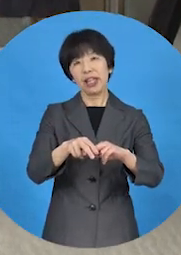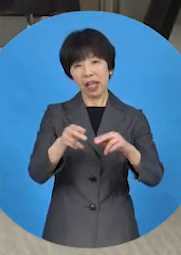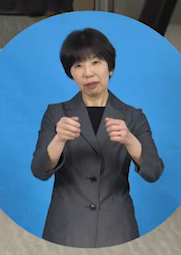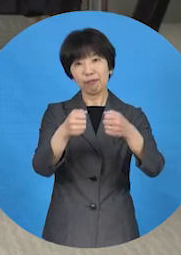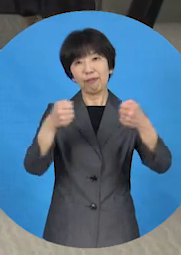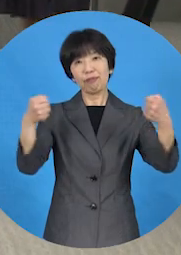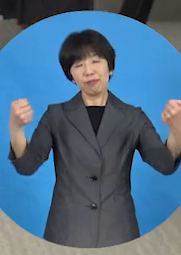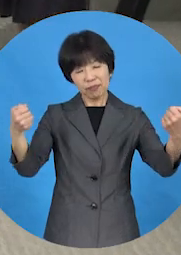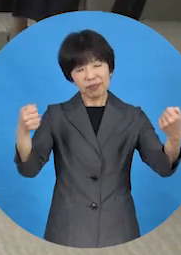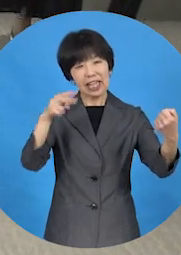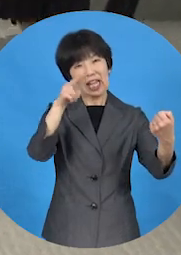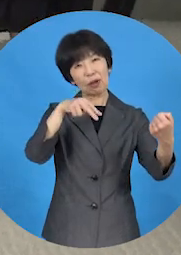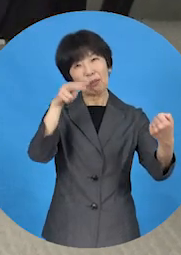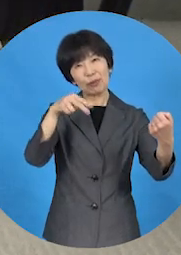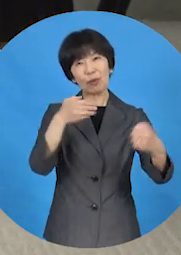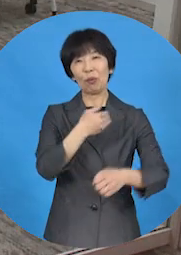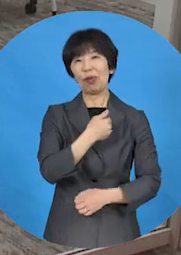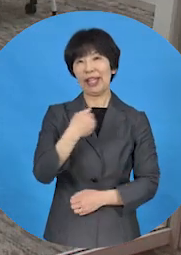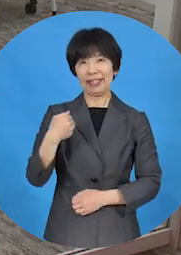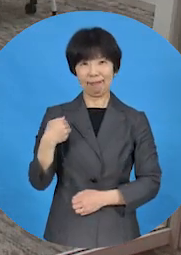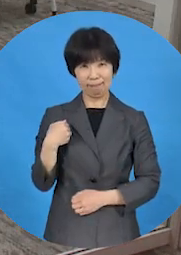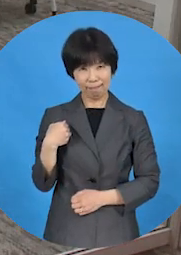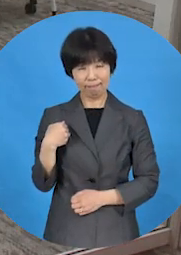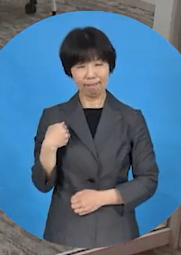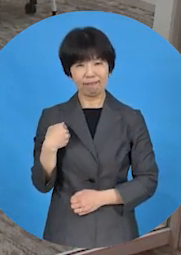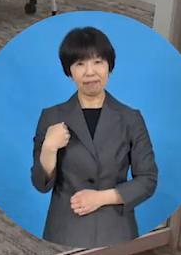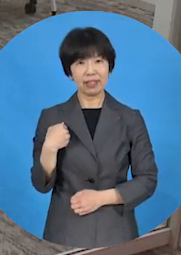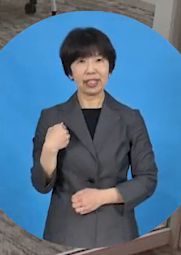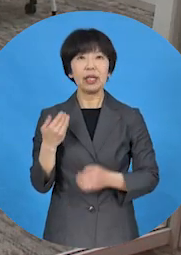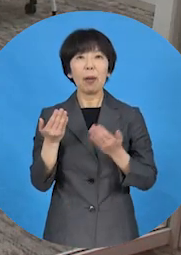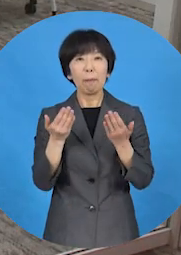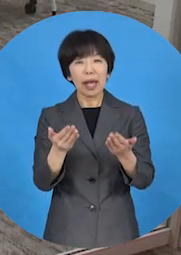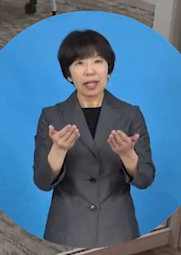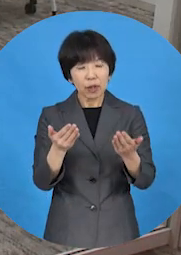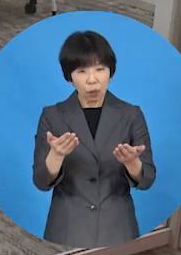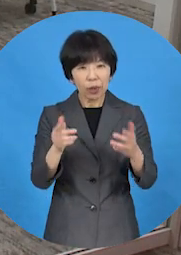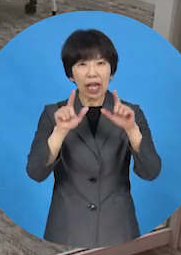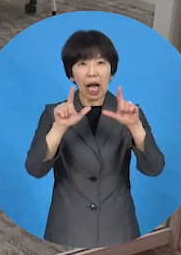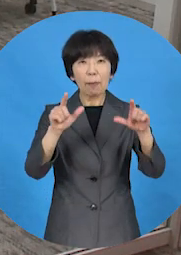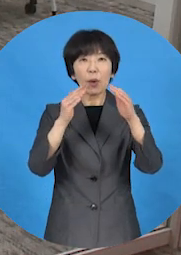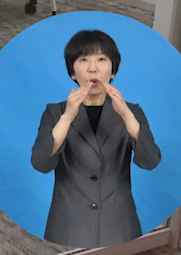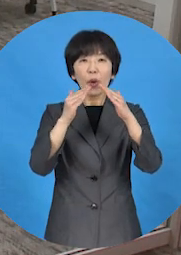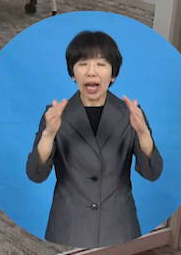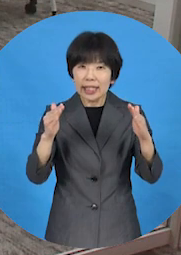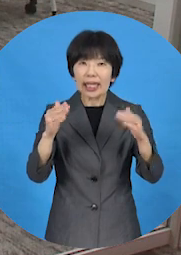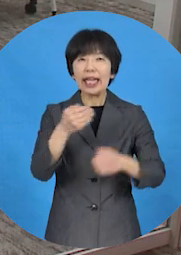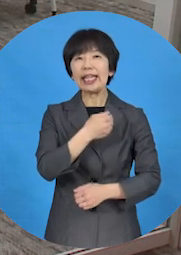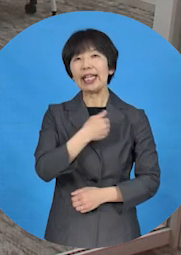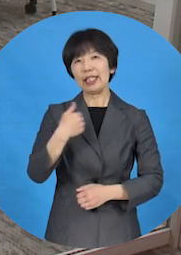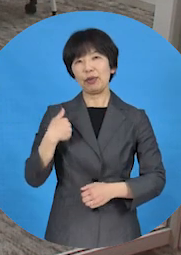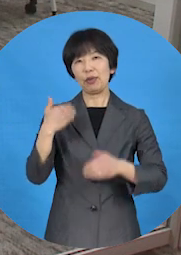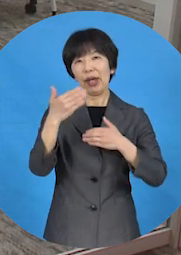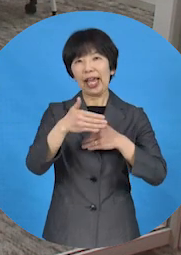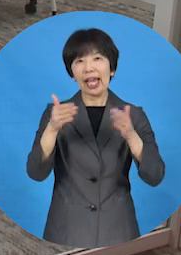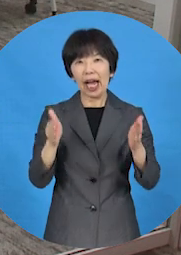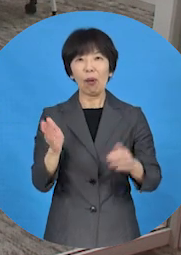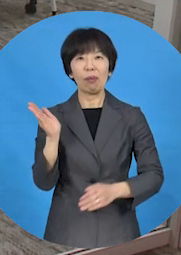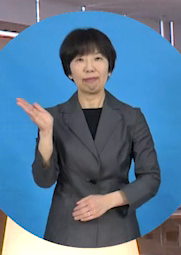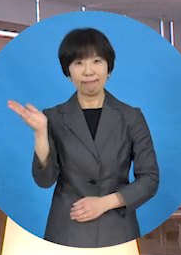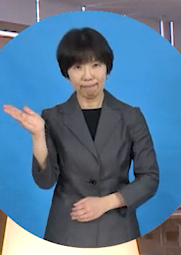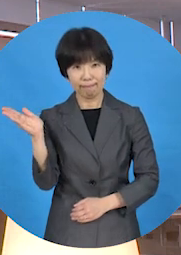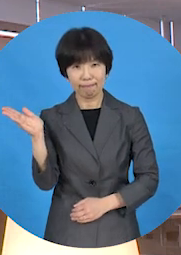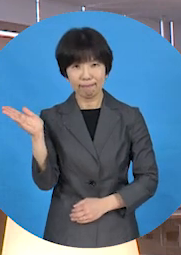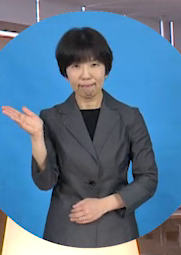などを気軽に読めるソファーも置かれ、学習や発表会などに使える多目的ルームもあります。